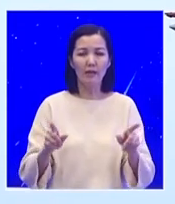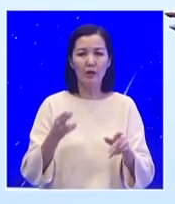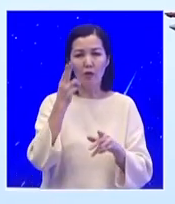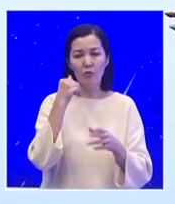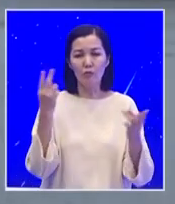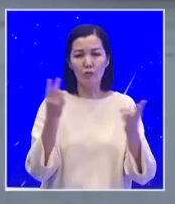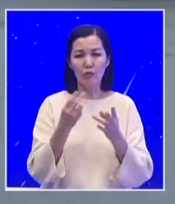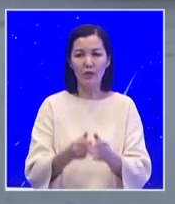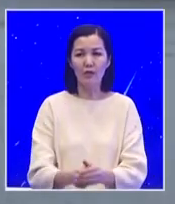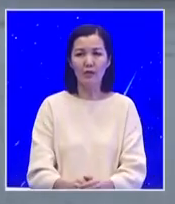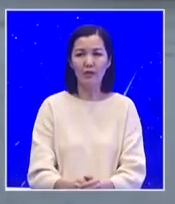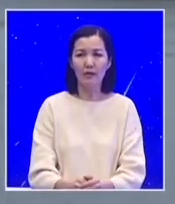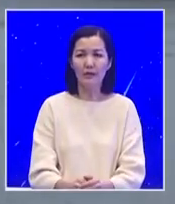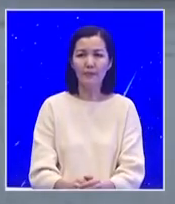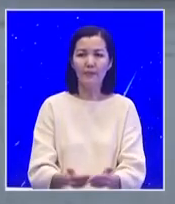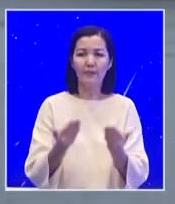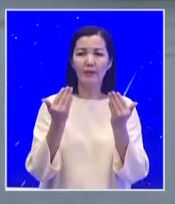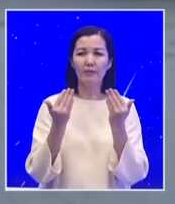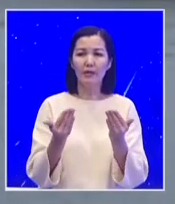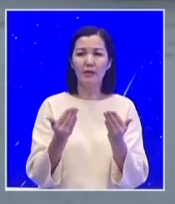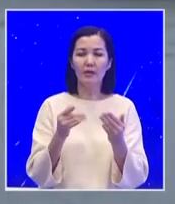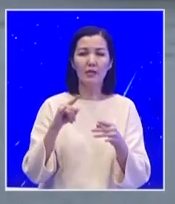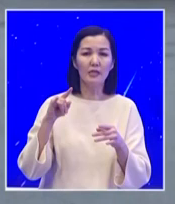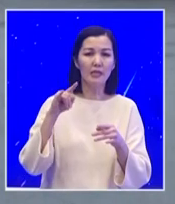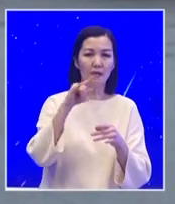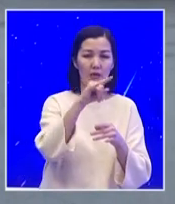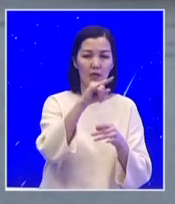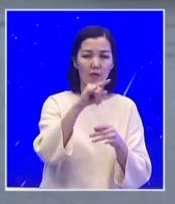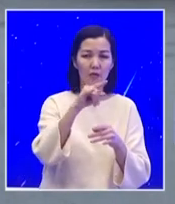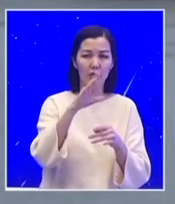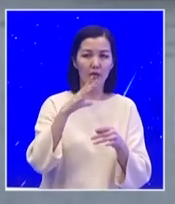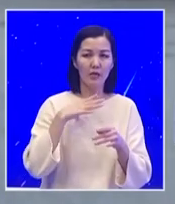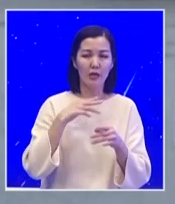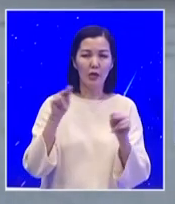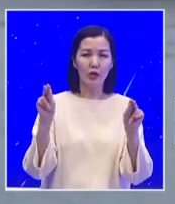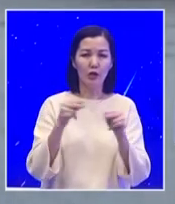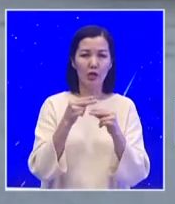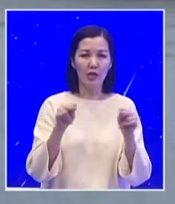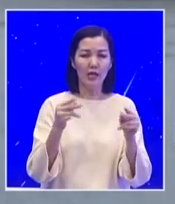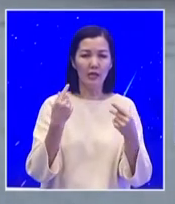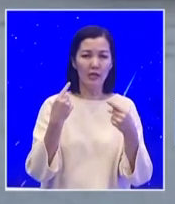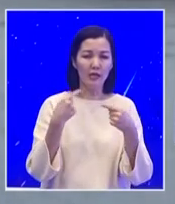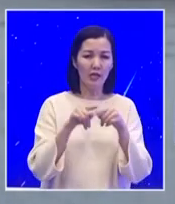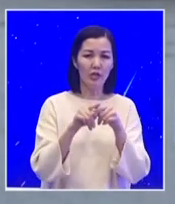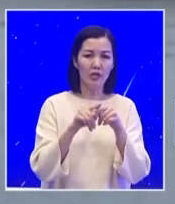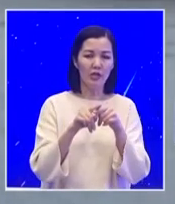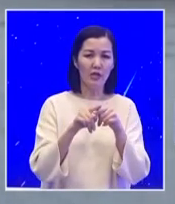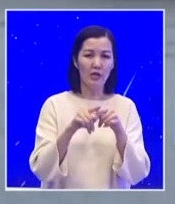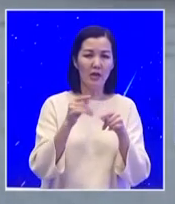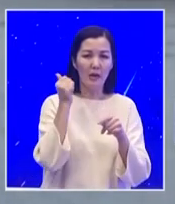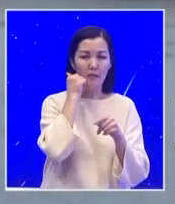болуы қажет. Ел самолеттер Чехияның инженерлері заводтан кеп, Москвадан